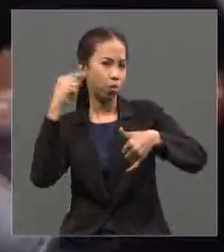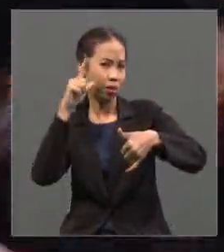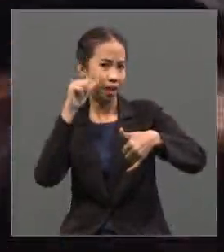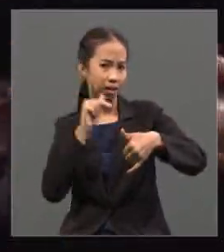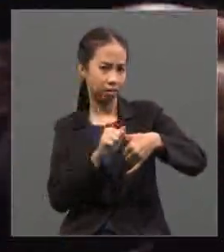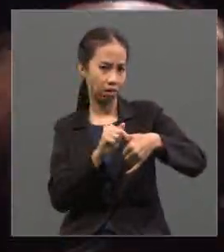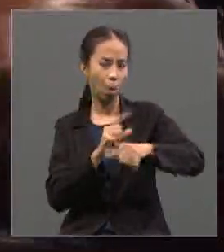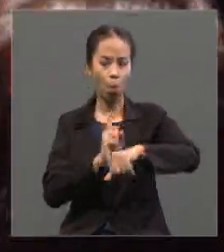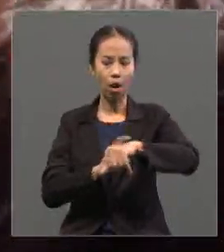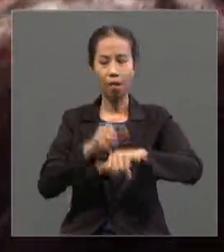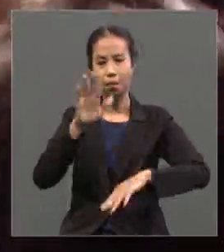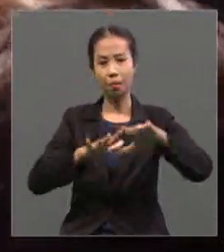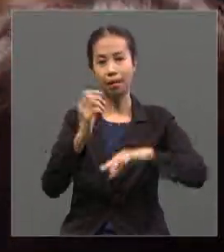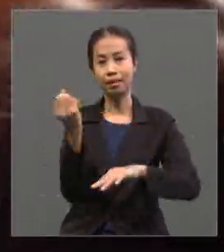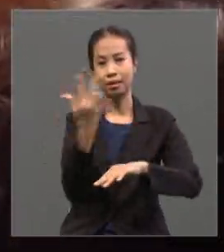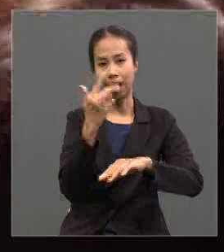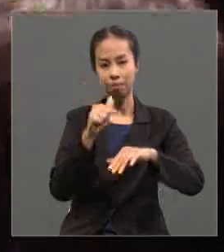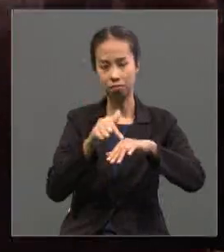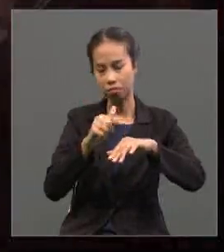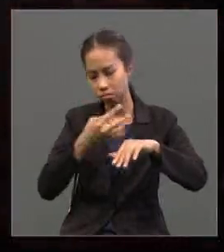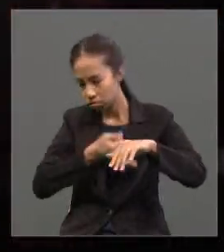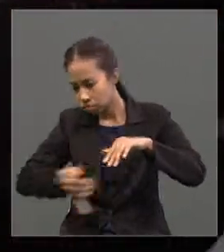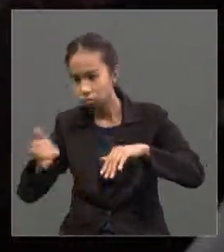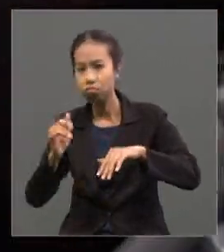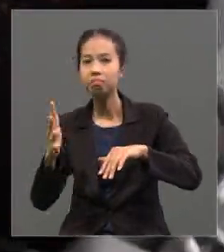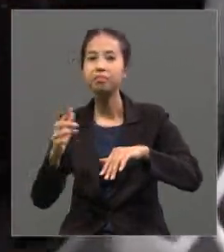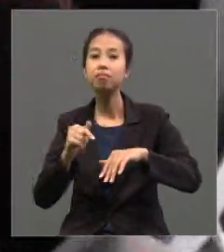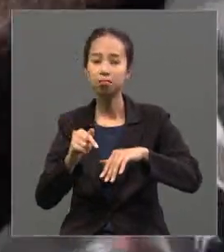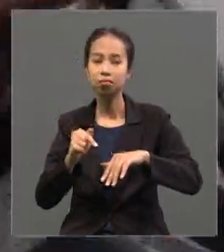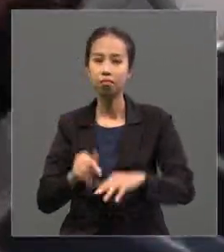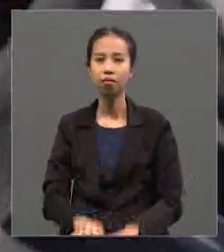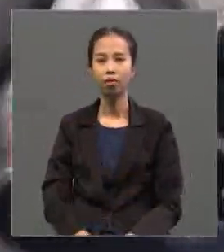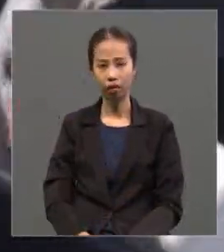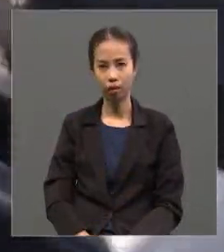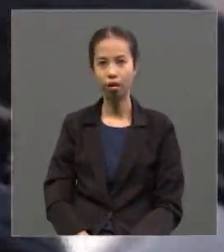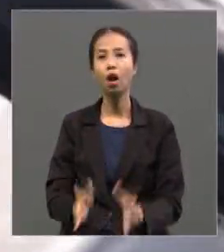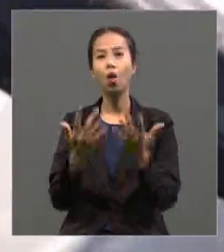ไปในช่วงเวลา 3:00 ถึง 5:00 นั่นเอง แต่ว่าในเรื่องของคดีเดี๋ยวต้องร